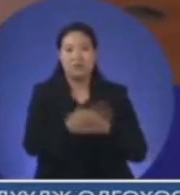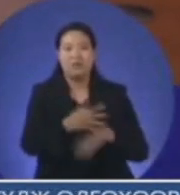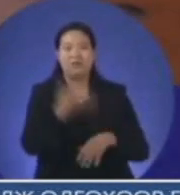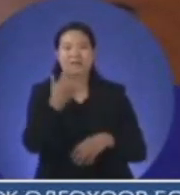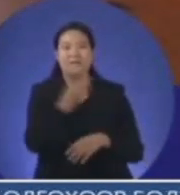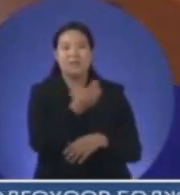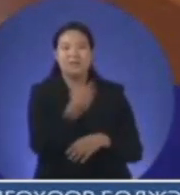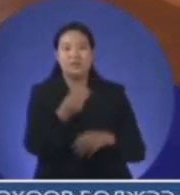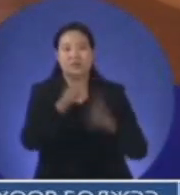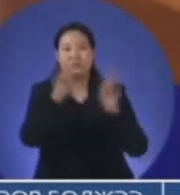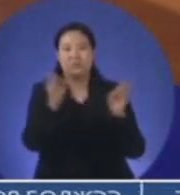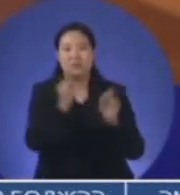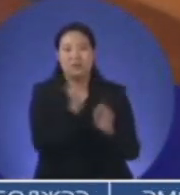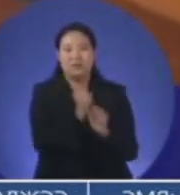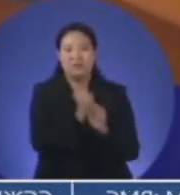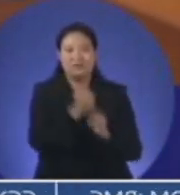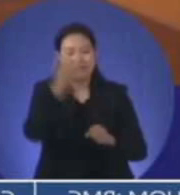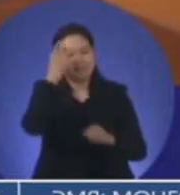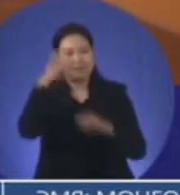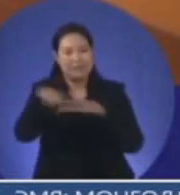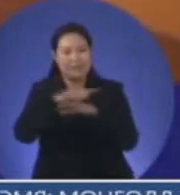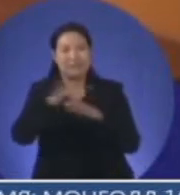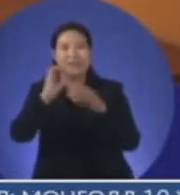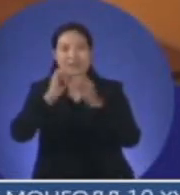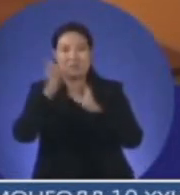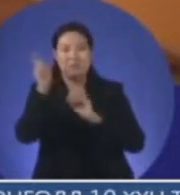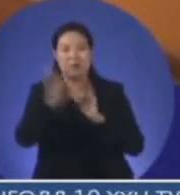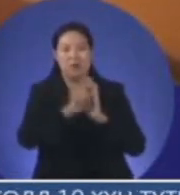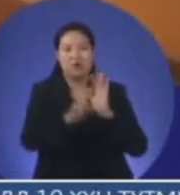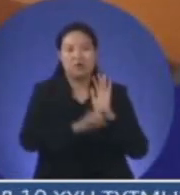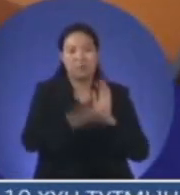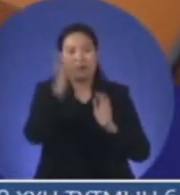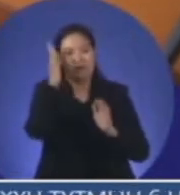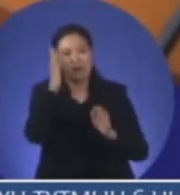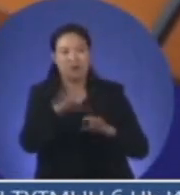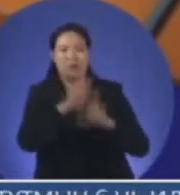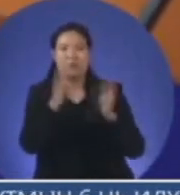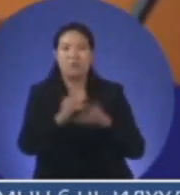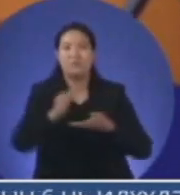иш ажиллагаа зэрэг засгийн газрын хэрэгжүүлж байгаа хөтөлбөр арга хэмжээний талаар